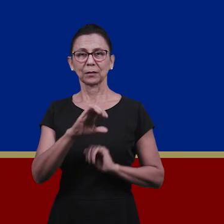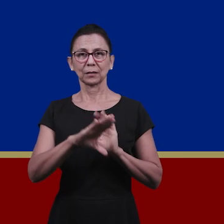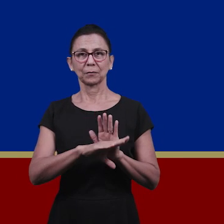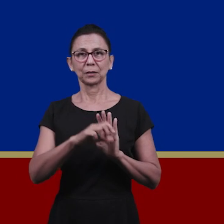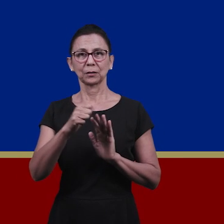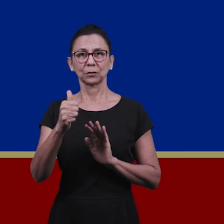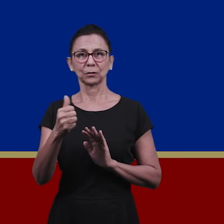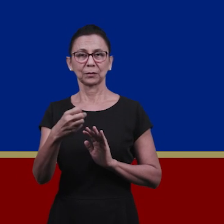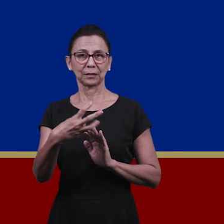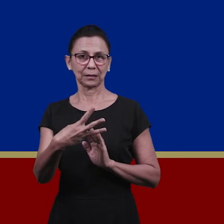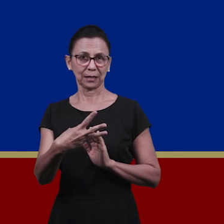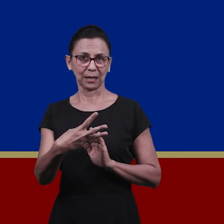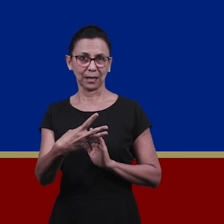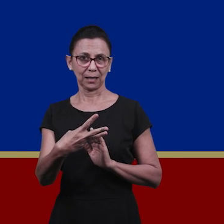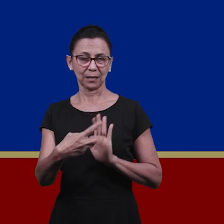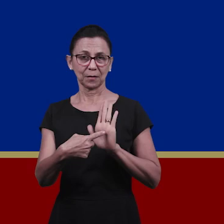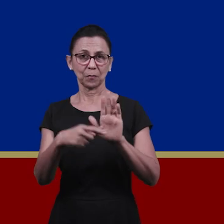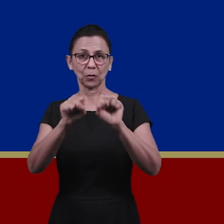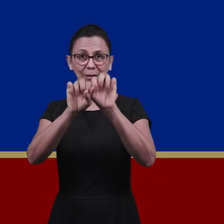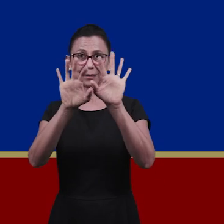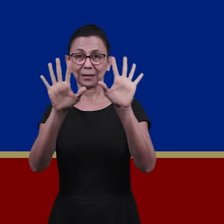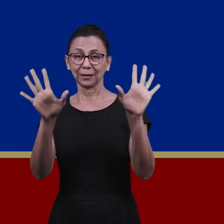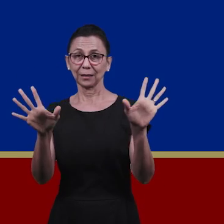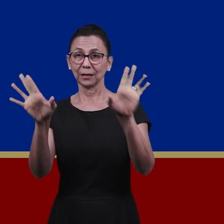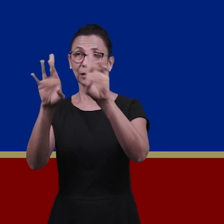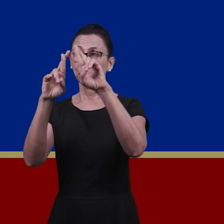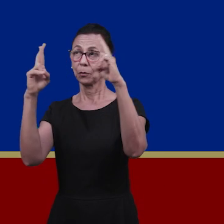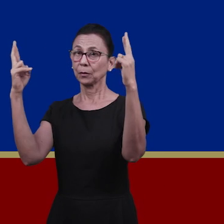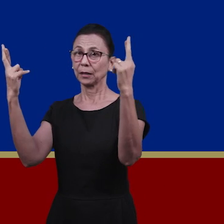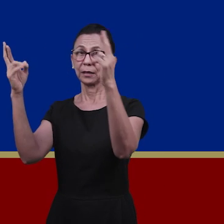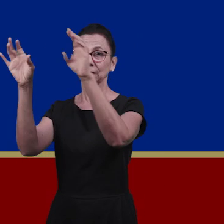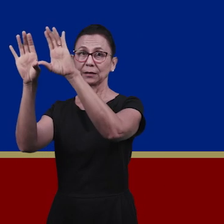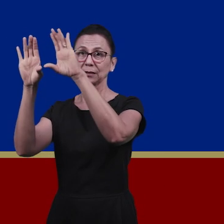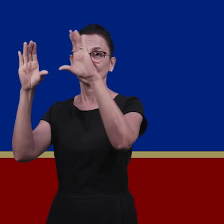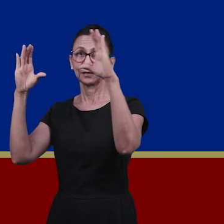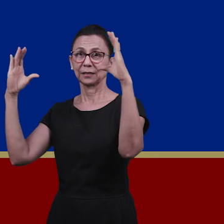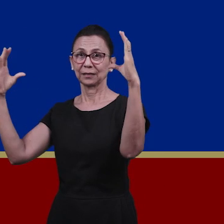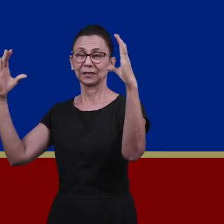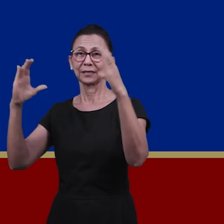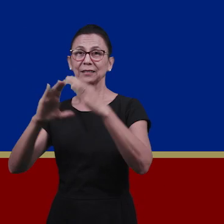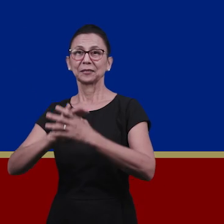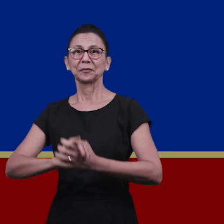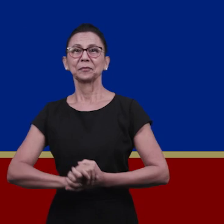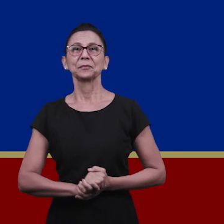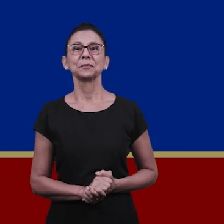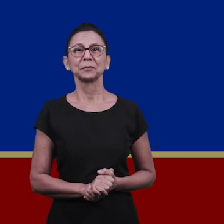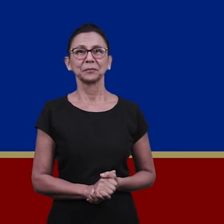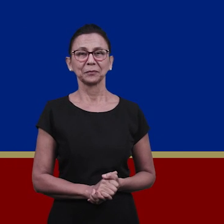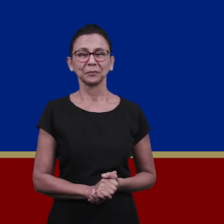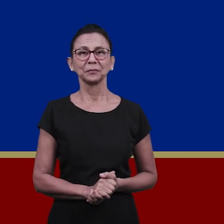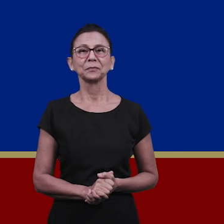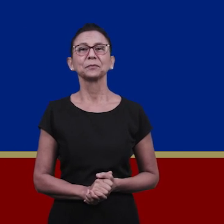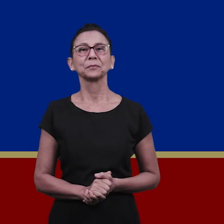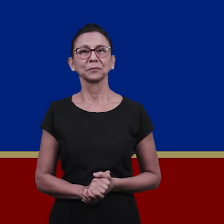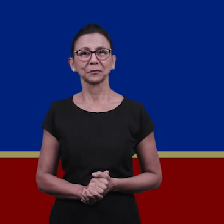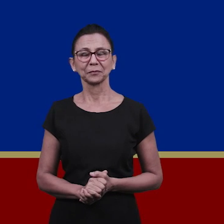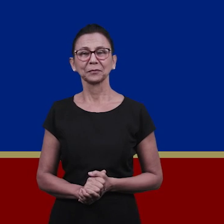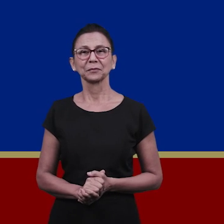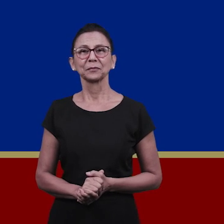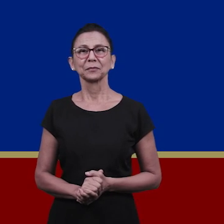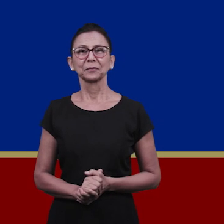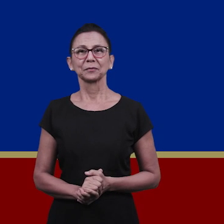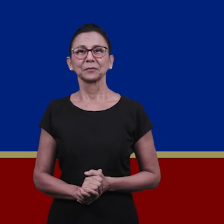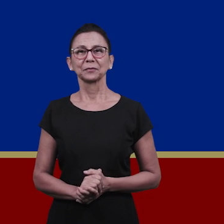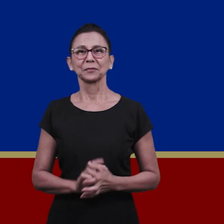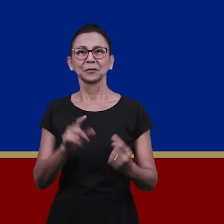le Seigneur Jésus en Matthieu 13 met en évidence le royaume du ciel, qui